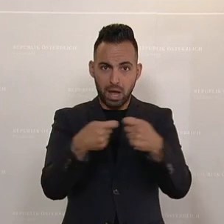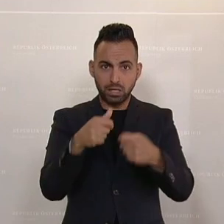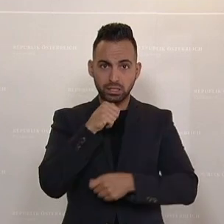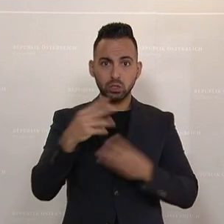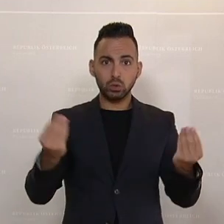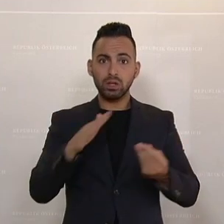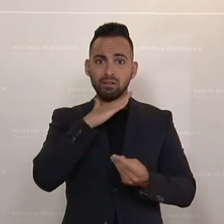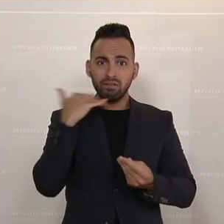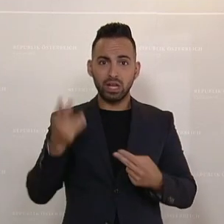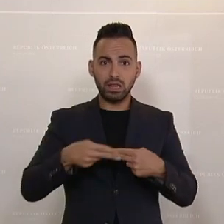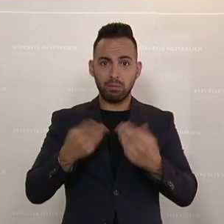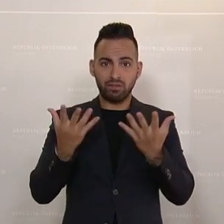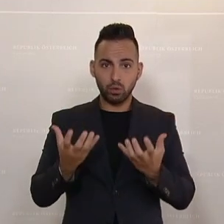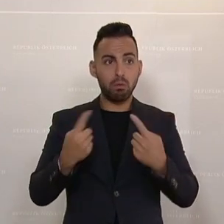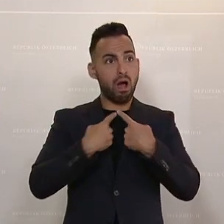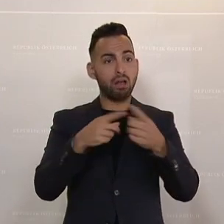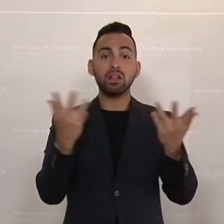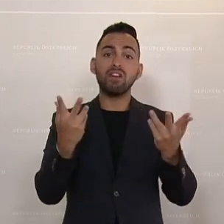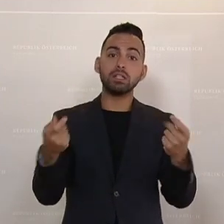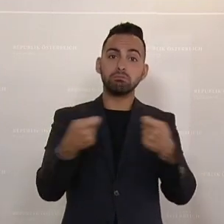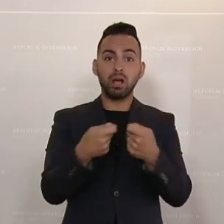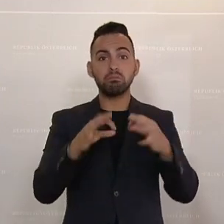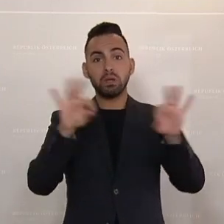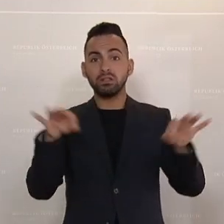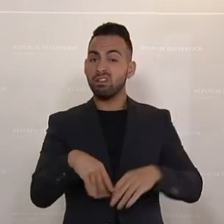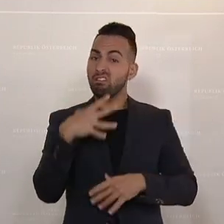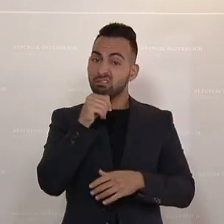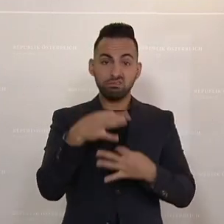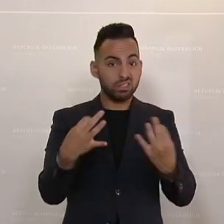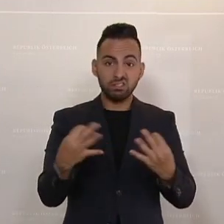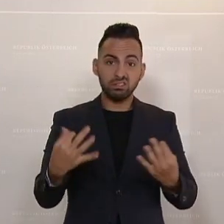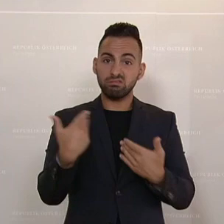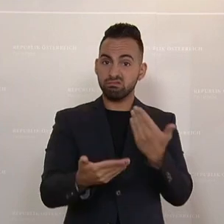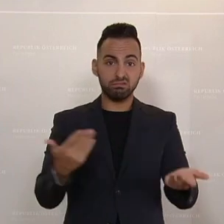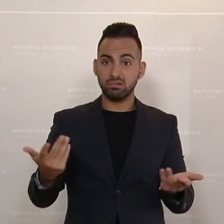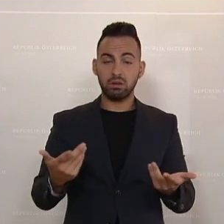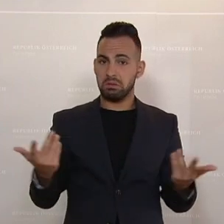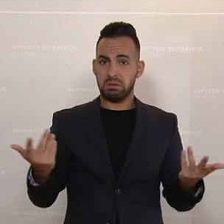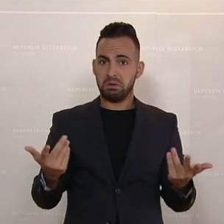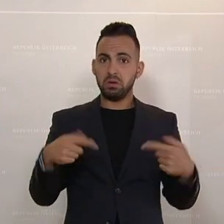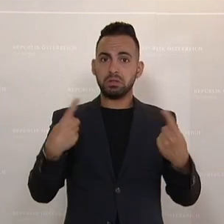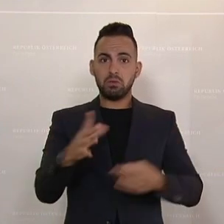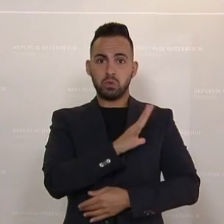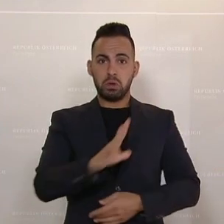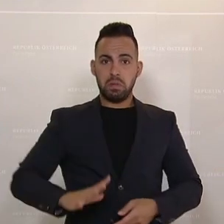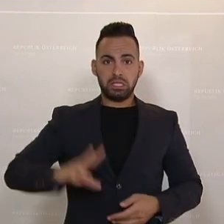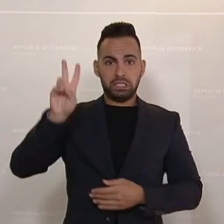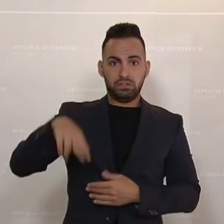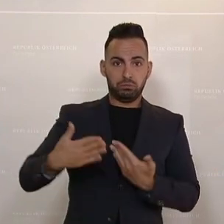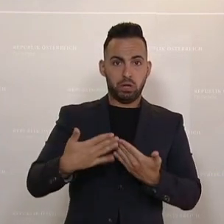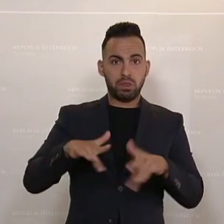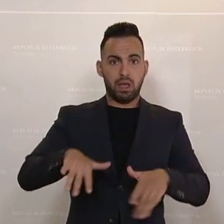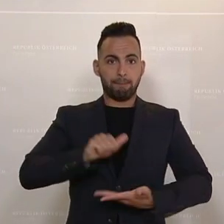viele Wechselwirkungen hat. Andere, die besser geeignet werden, werden gar nicht eingesetzt. Dann macht ein Bürgermeister in Wien heute